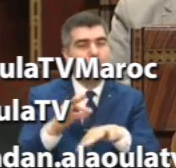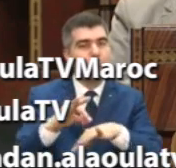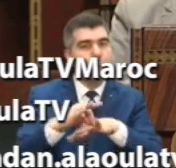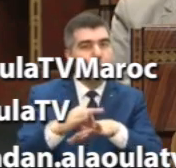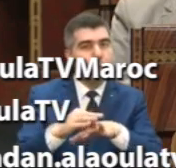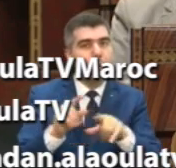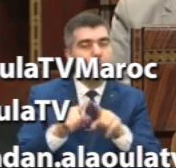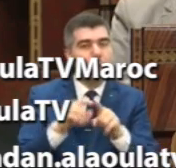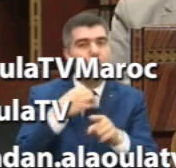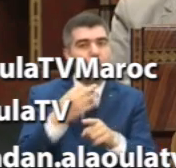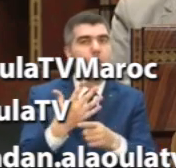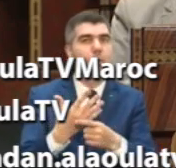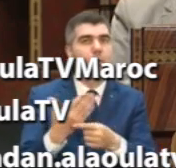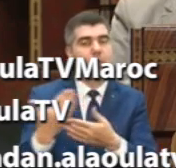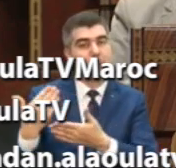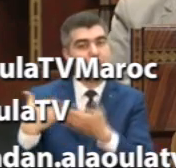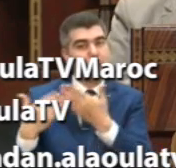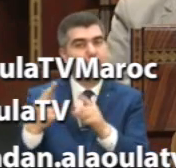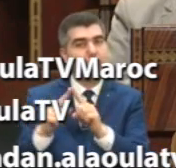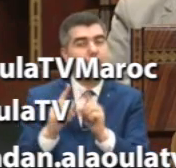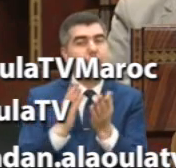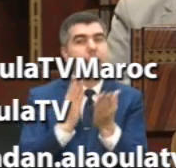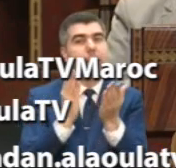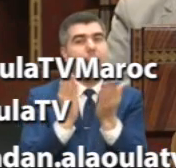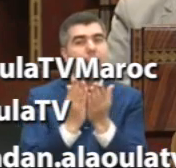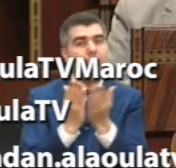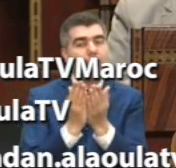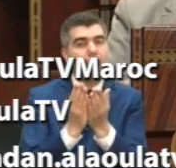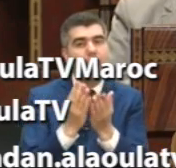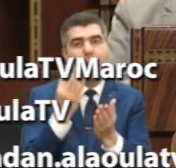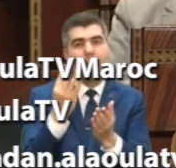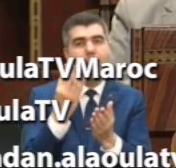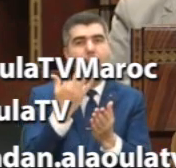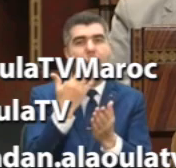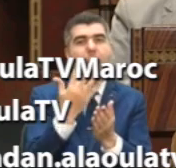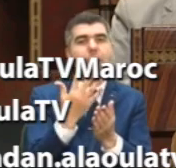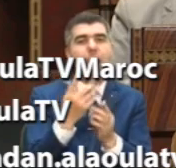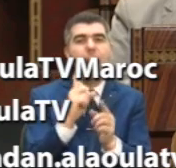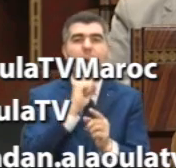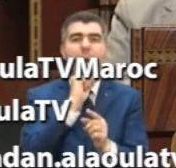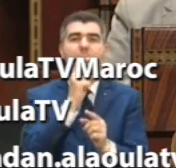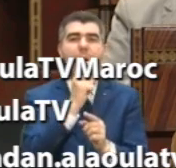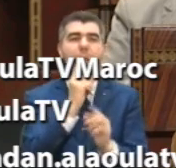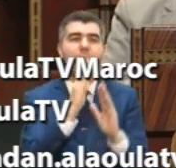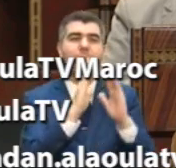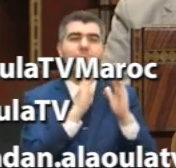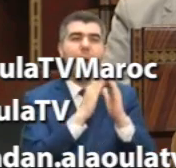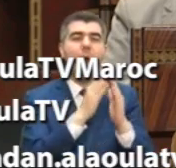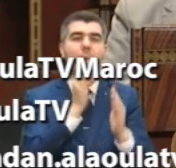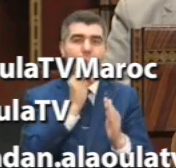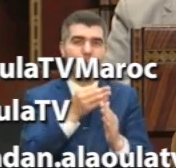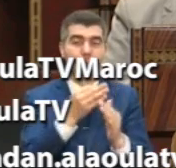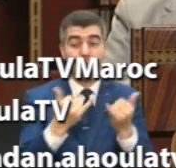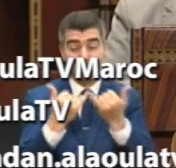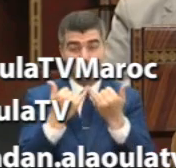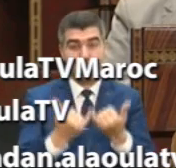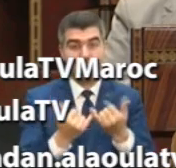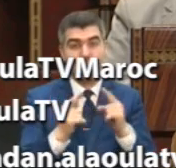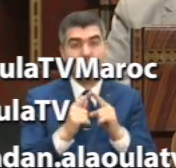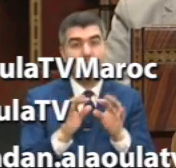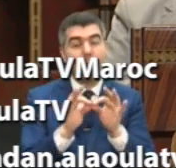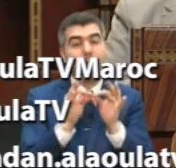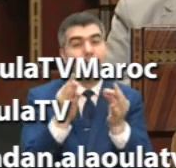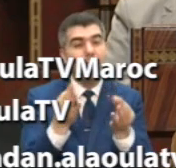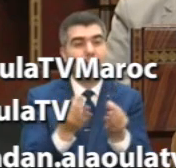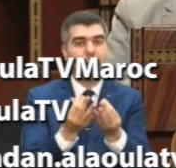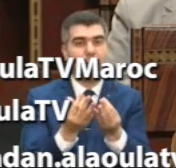قبيلة كانوا الطلبة يكونوا بربعة خمسة يكريوا وقضيوا الغراض، الآن عندهم أسر